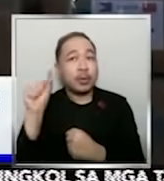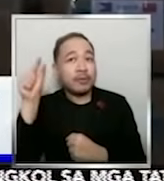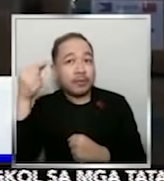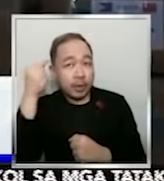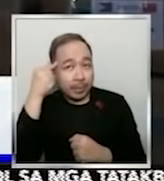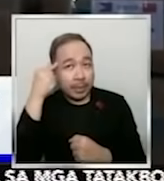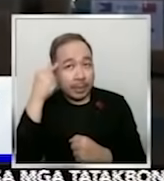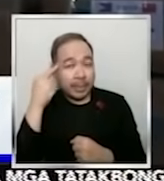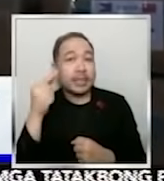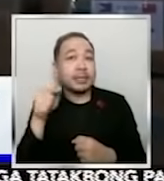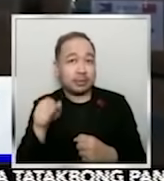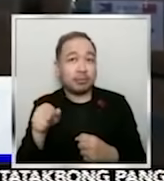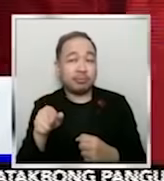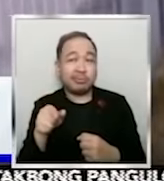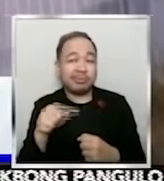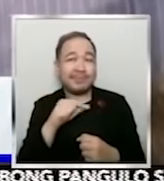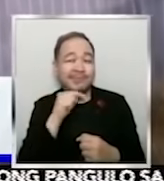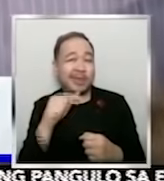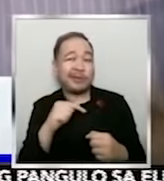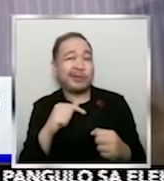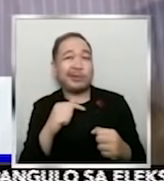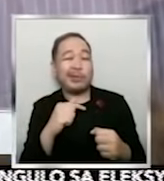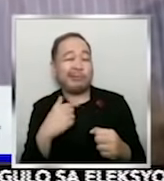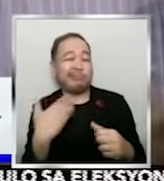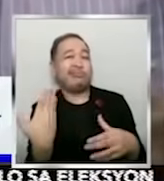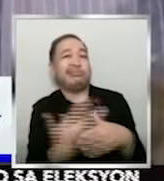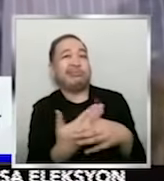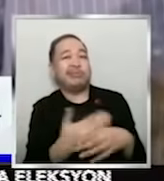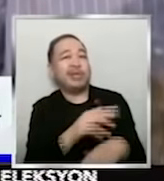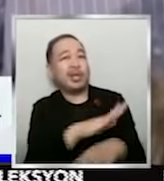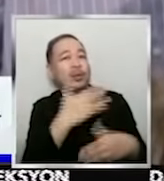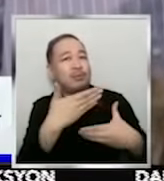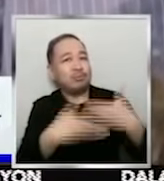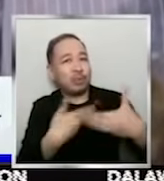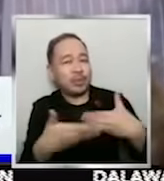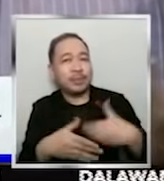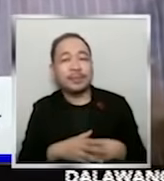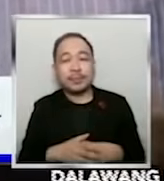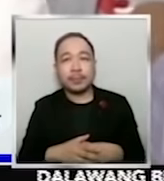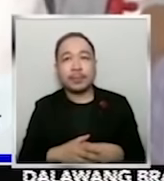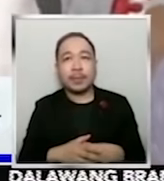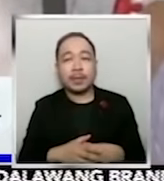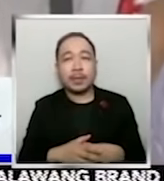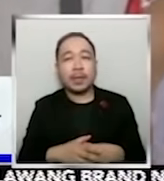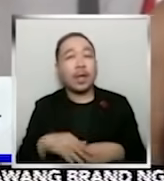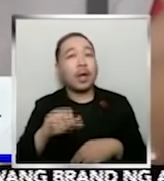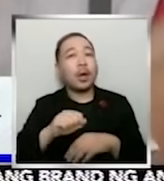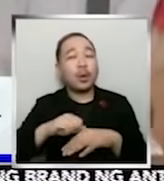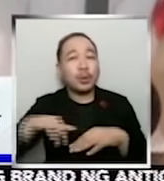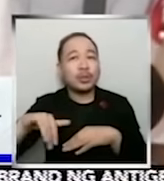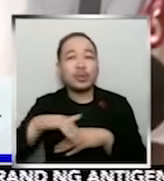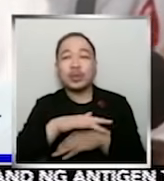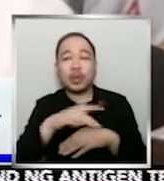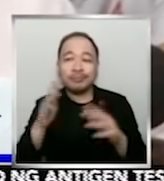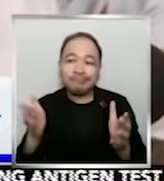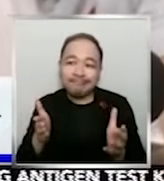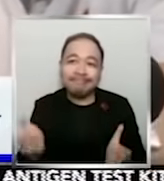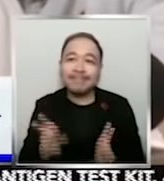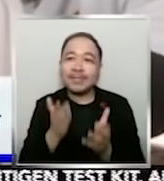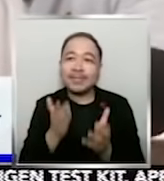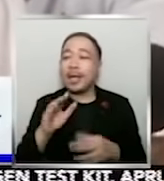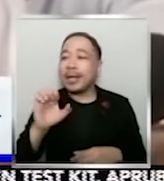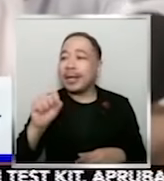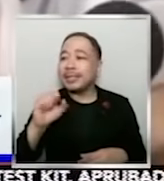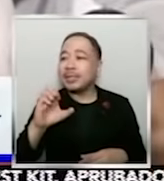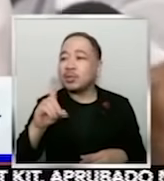ang hindi pakikialam dito. Hinimok naman ni Sorsogon Governor Chis Escudero ang national government at